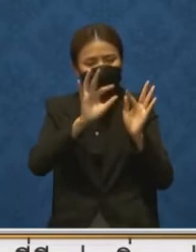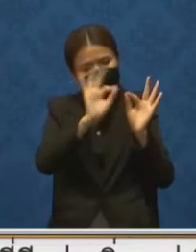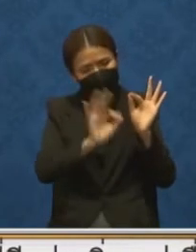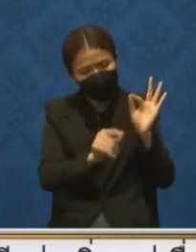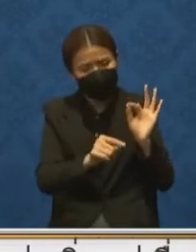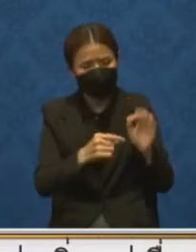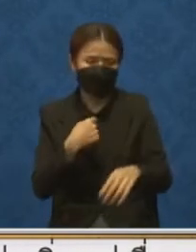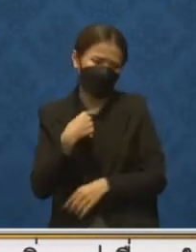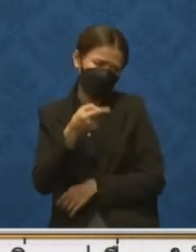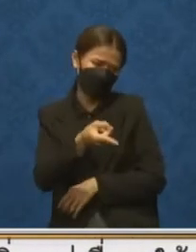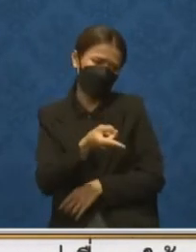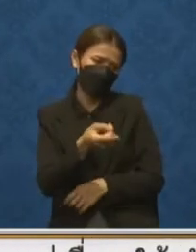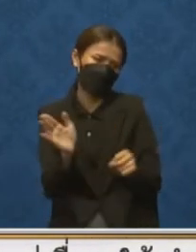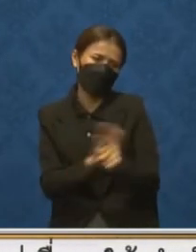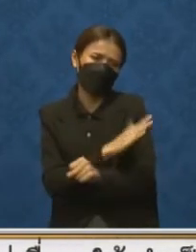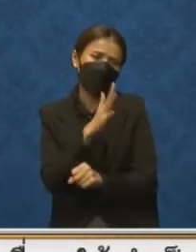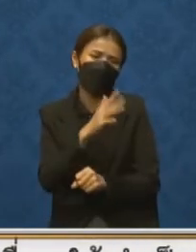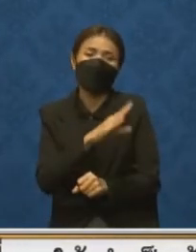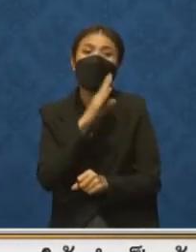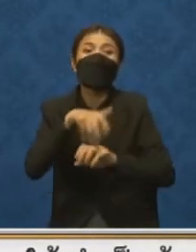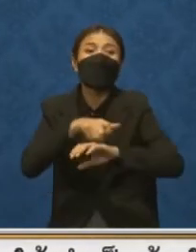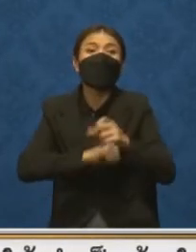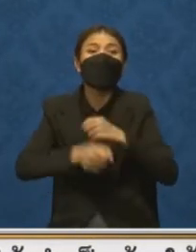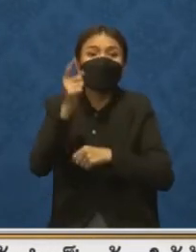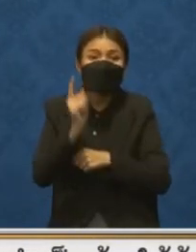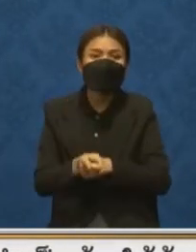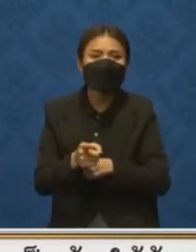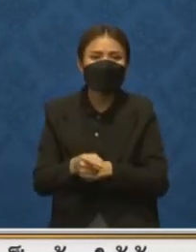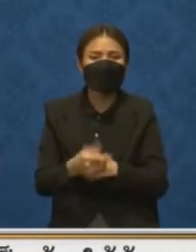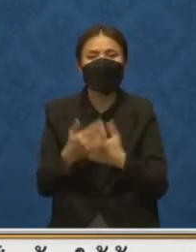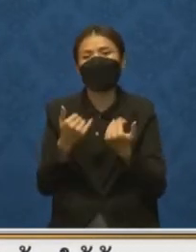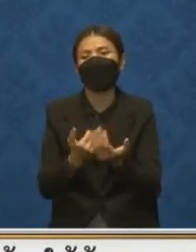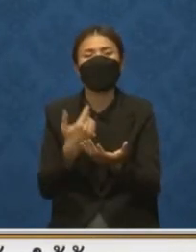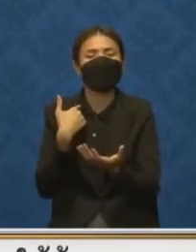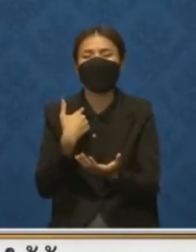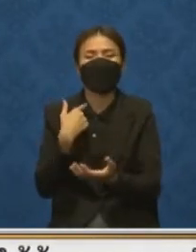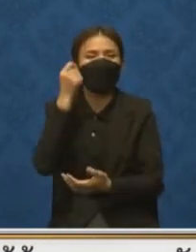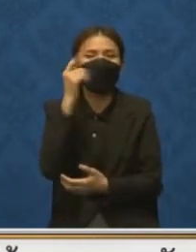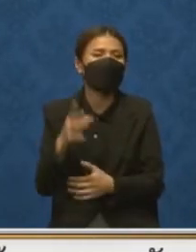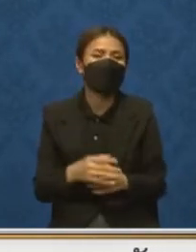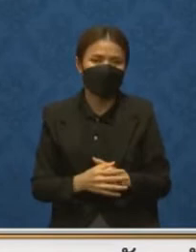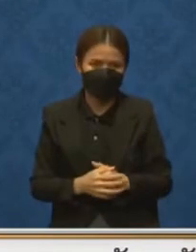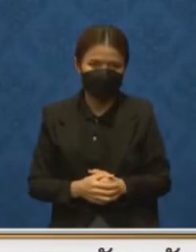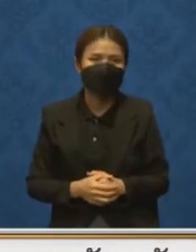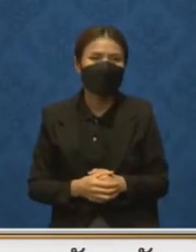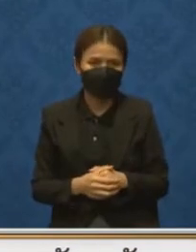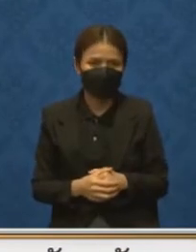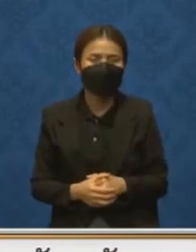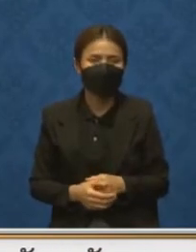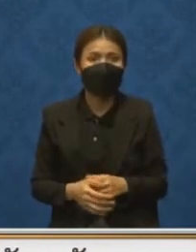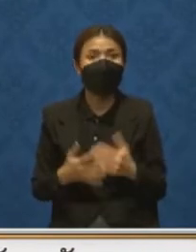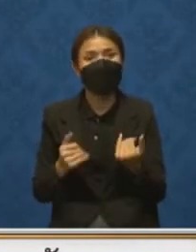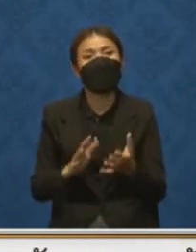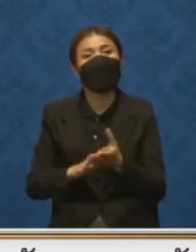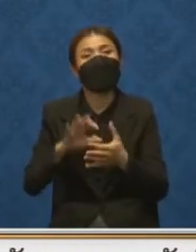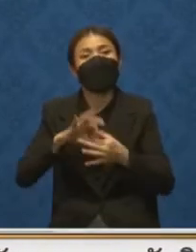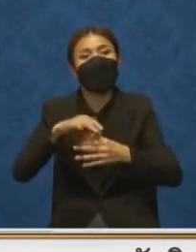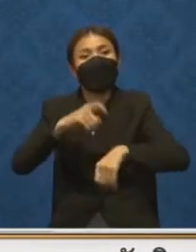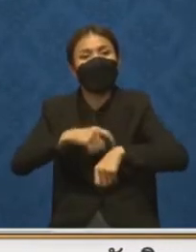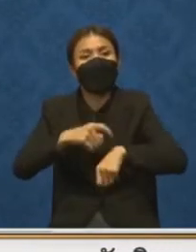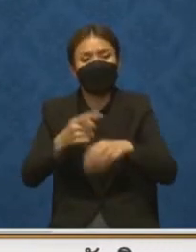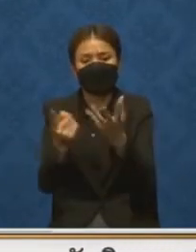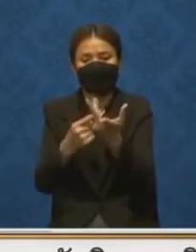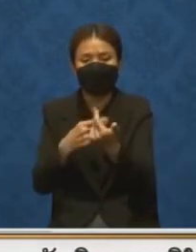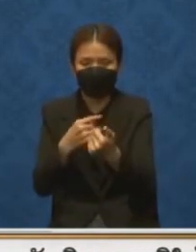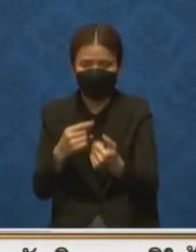แล้วนำนใช้ไปปฏิบัตินด้ขอด้ Runingส่นการนับเวลา มนม